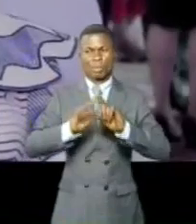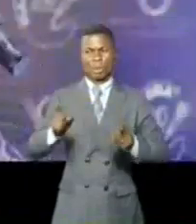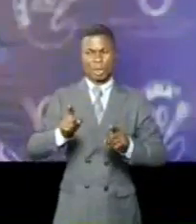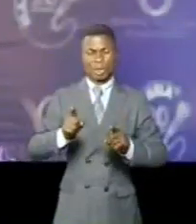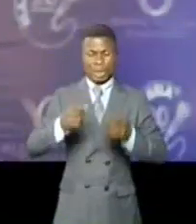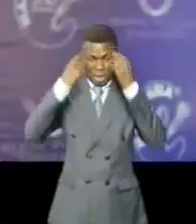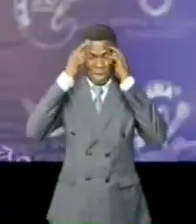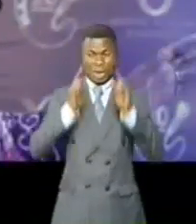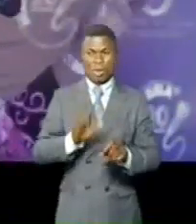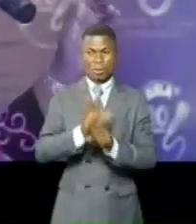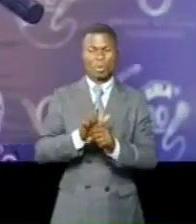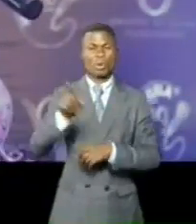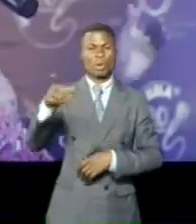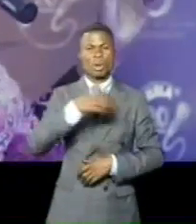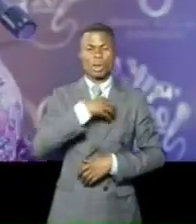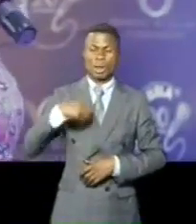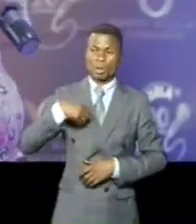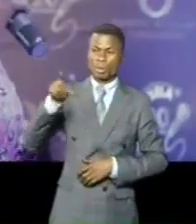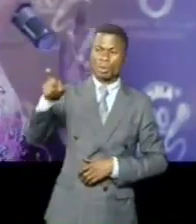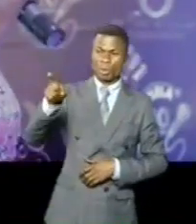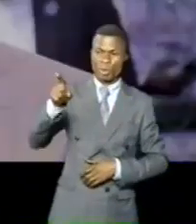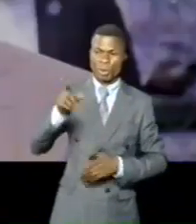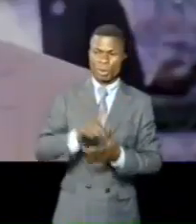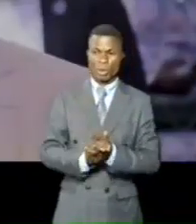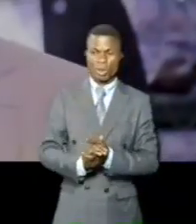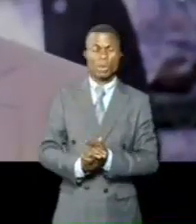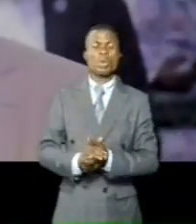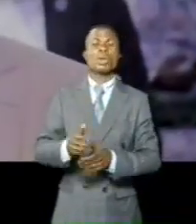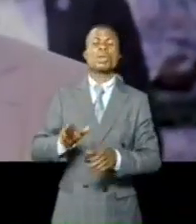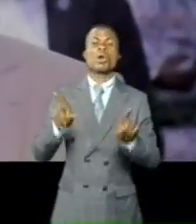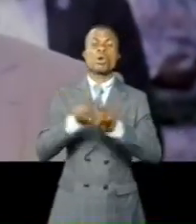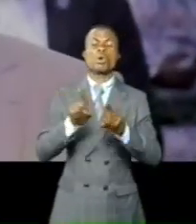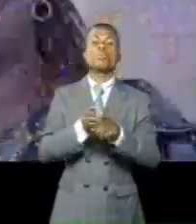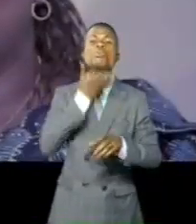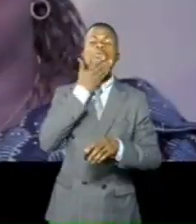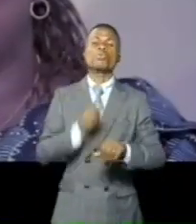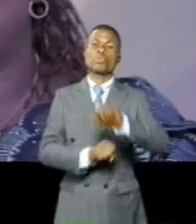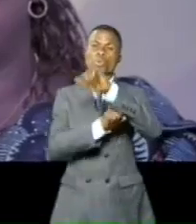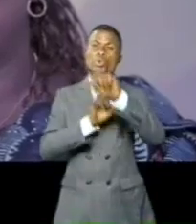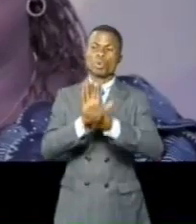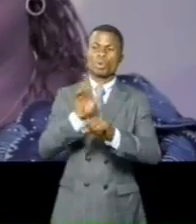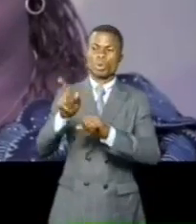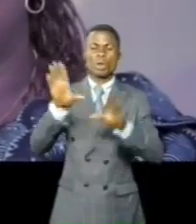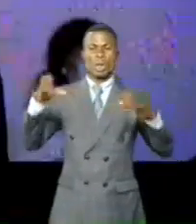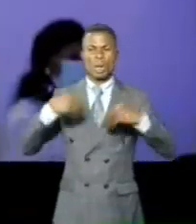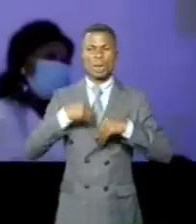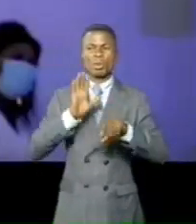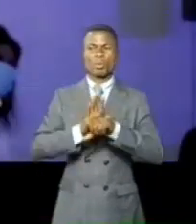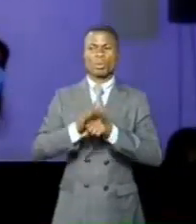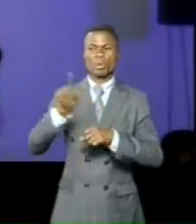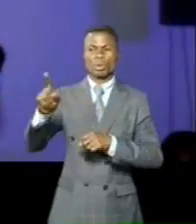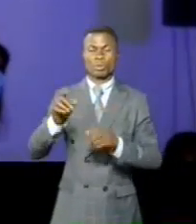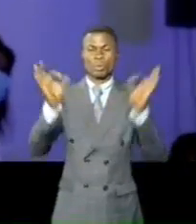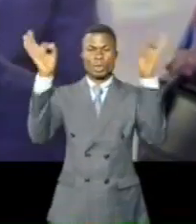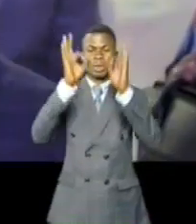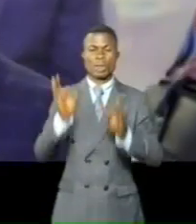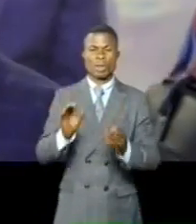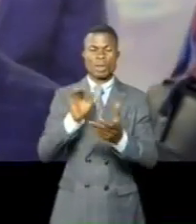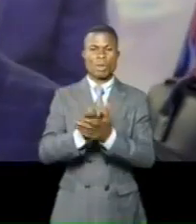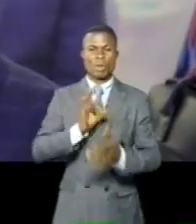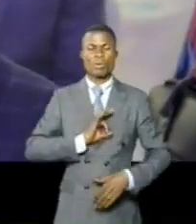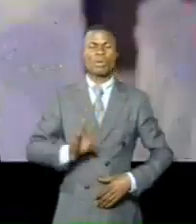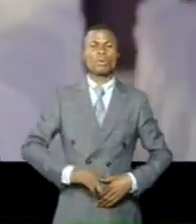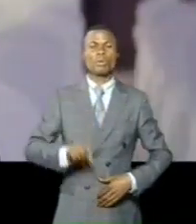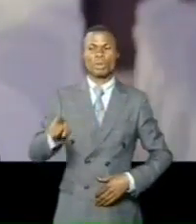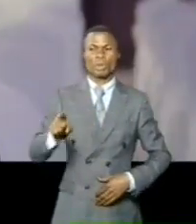sa détermination, Mamie Leila a été aidée par ses aînés qui l'ont soutenue et ont cru en elle. La fondation Denise Nyakeru